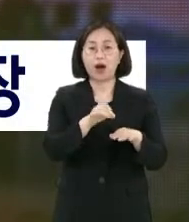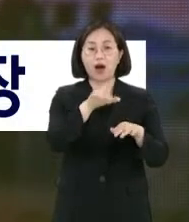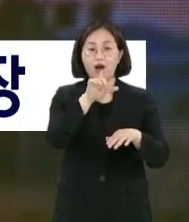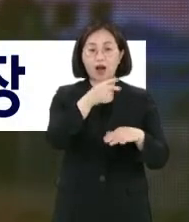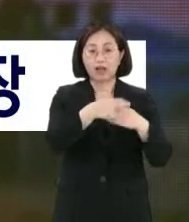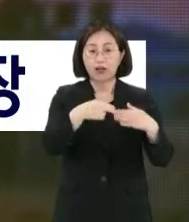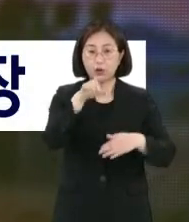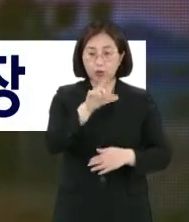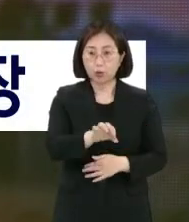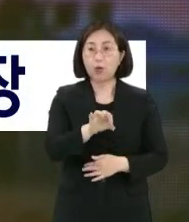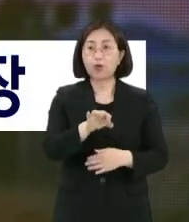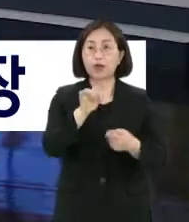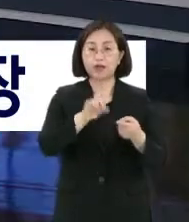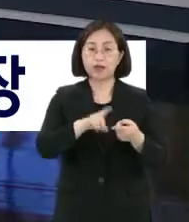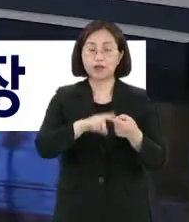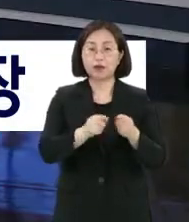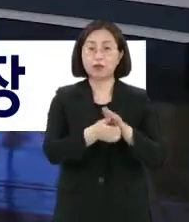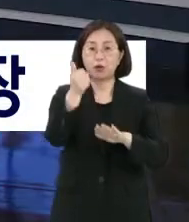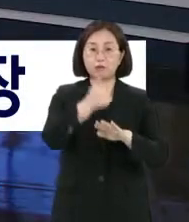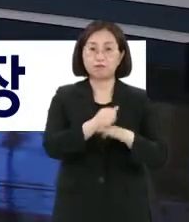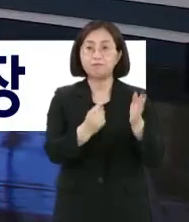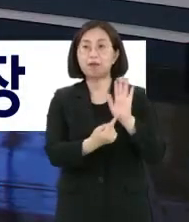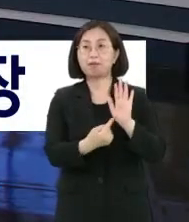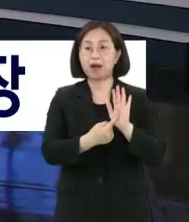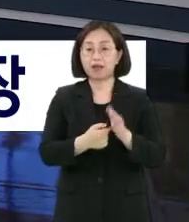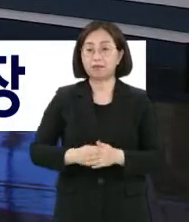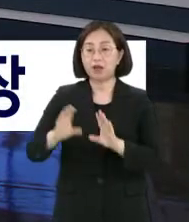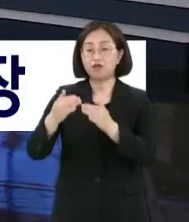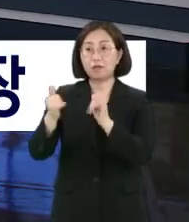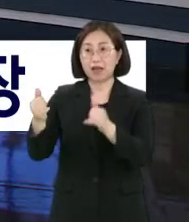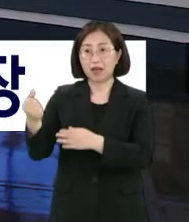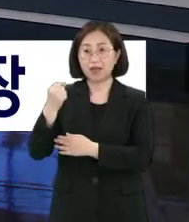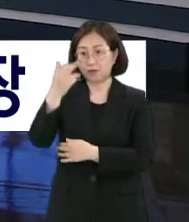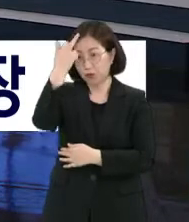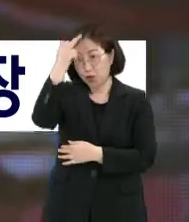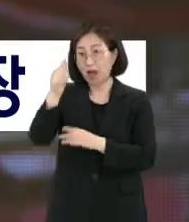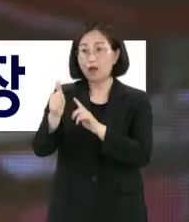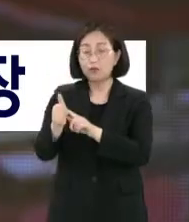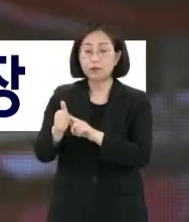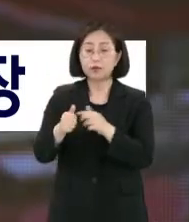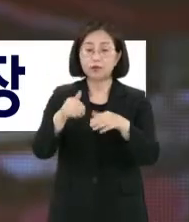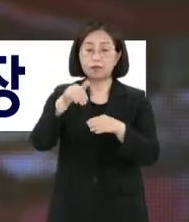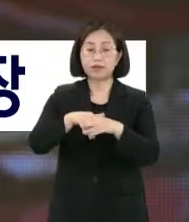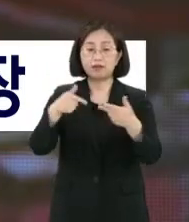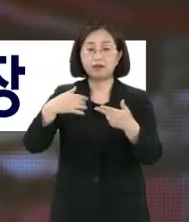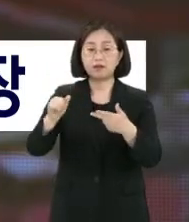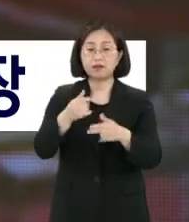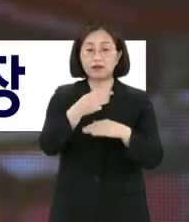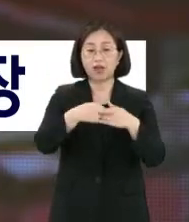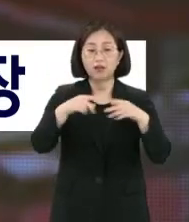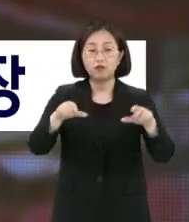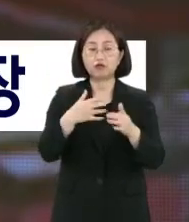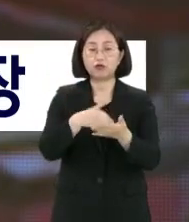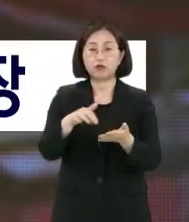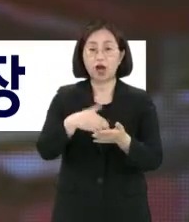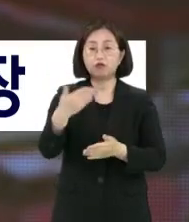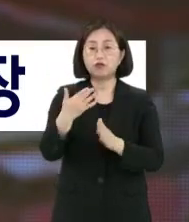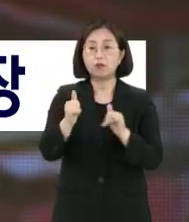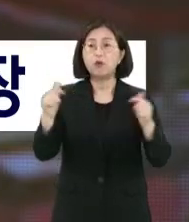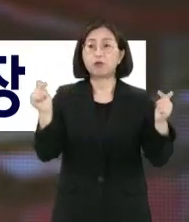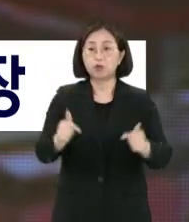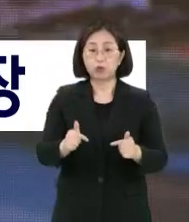강조하며 지지를 호소했습니다. 이에 맞서 국민의힘 최충규 후보는 민선 7기 대덕구 인구가 9천 명